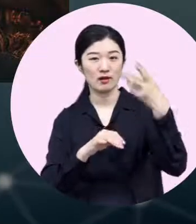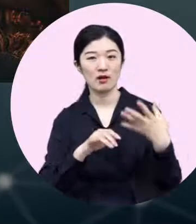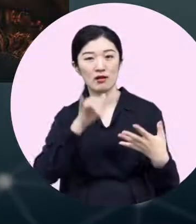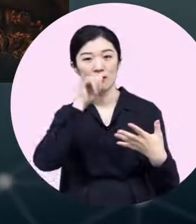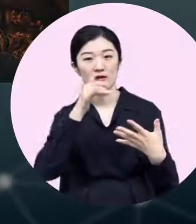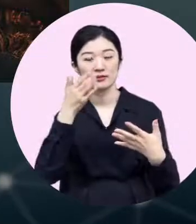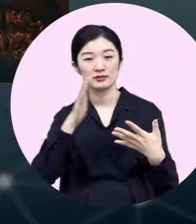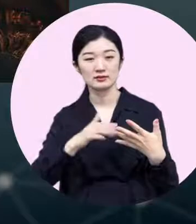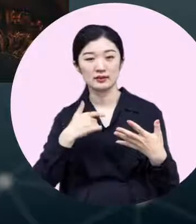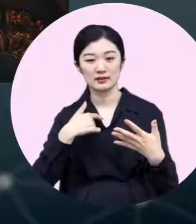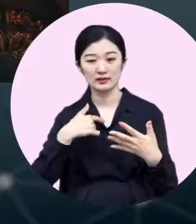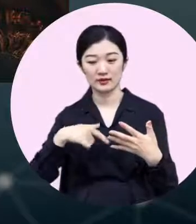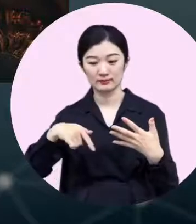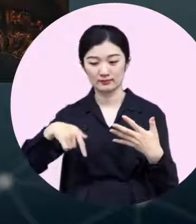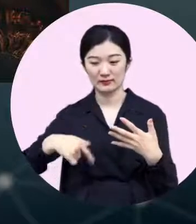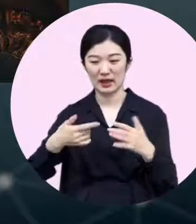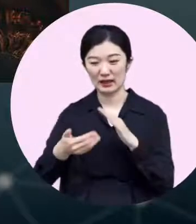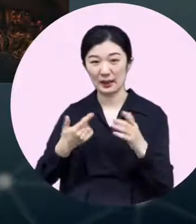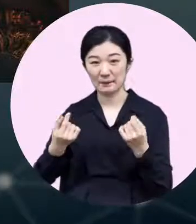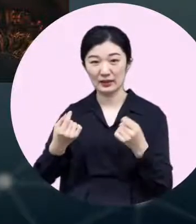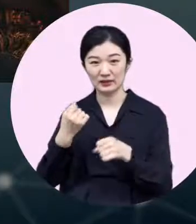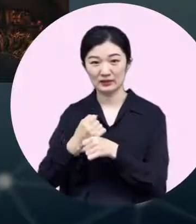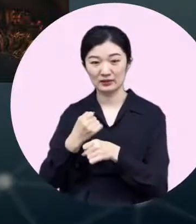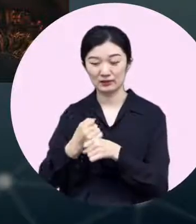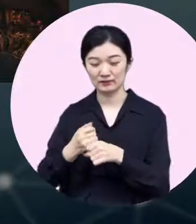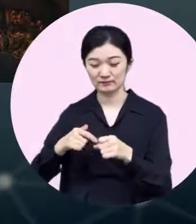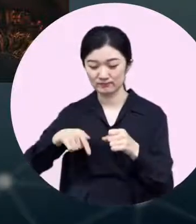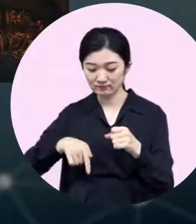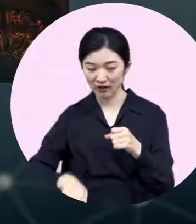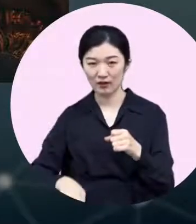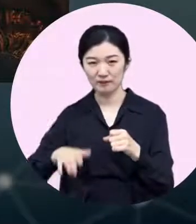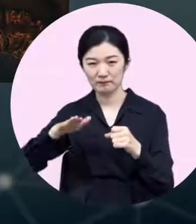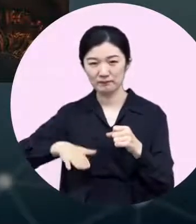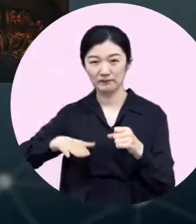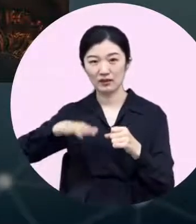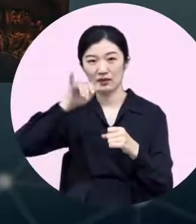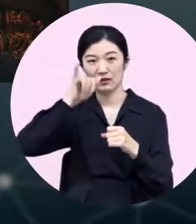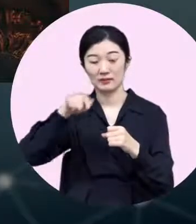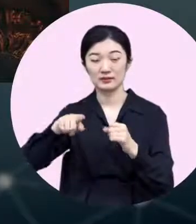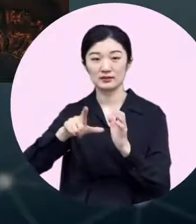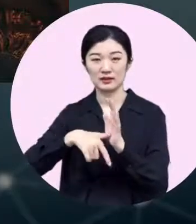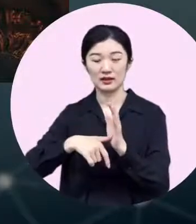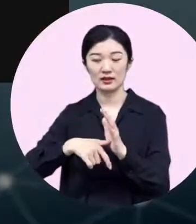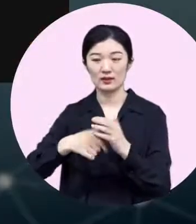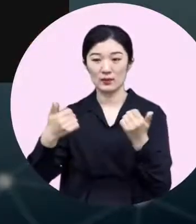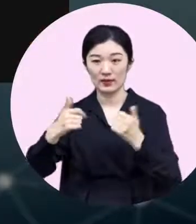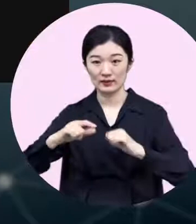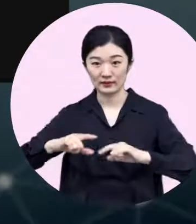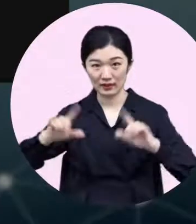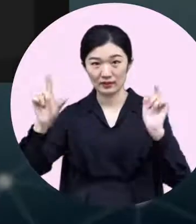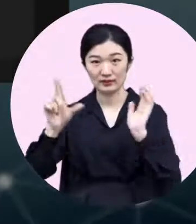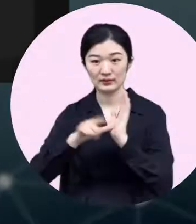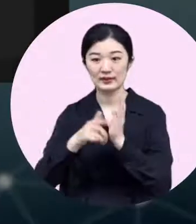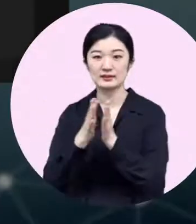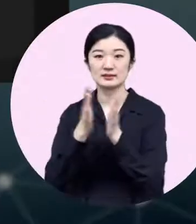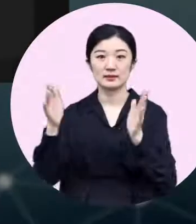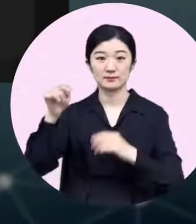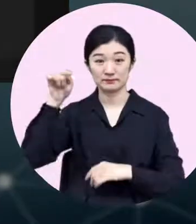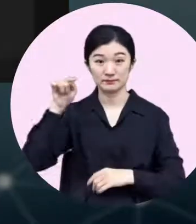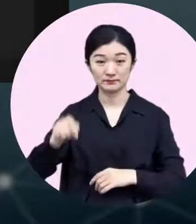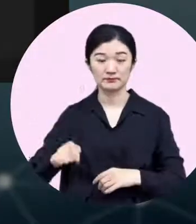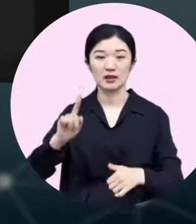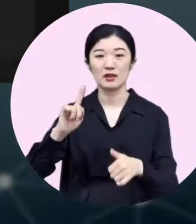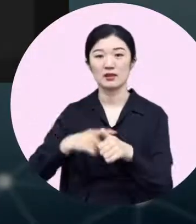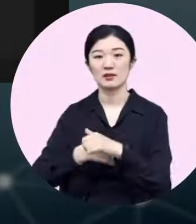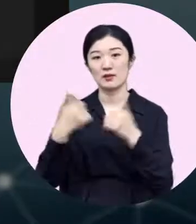게 가장 아래에 있겠죠. 그러면 요거를 이제 그 회의 일시가 딱 됐을 때 시작을 누른다는 거예요. 자, 그럼 이제